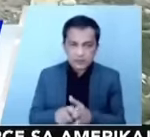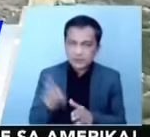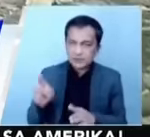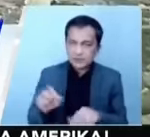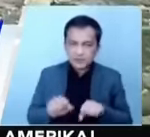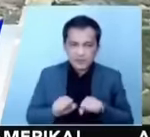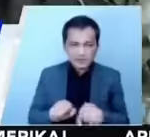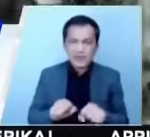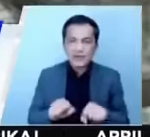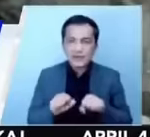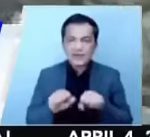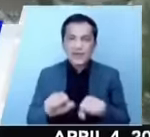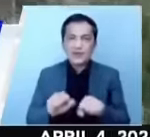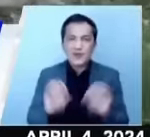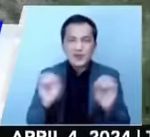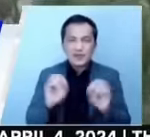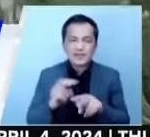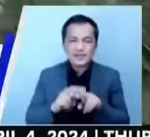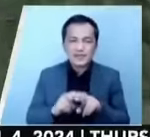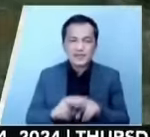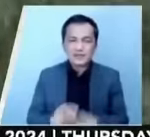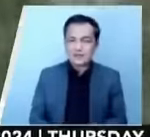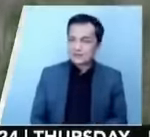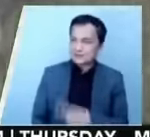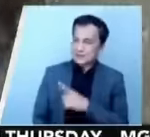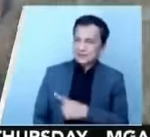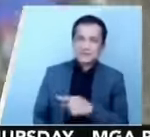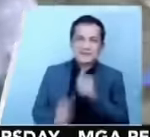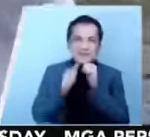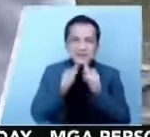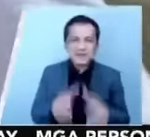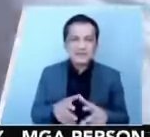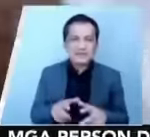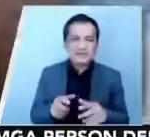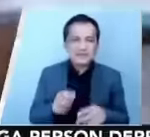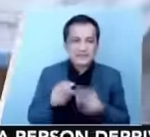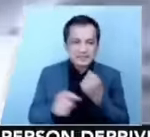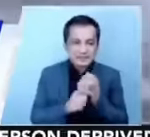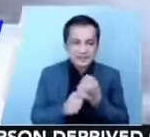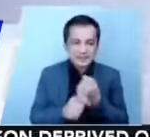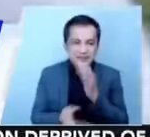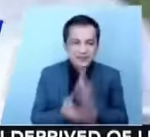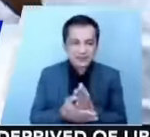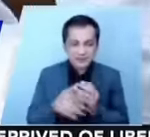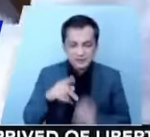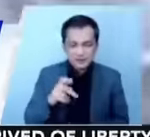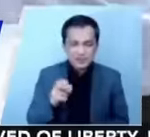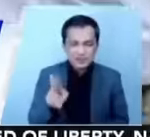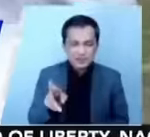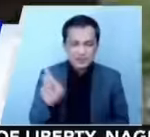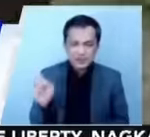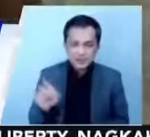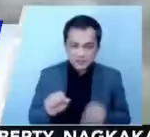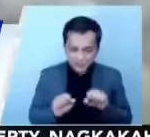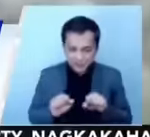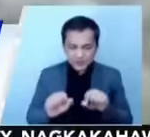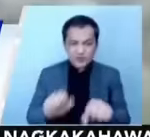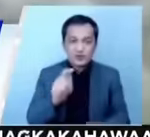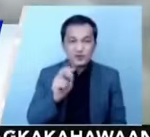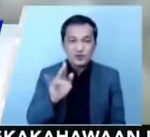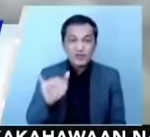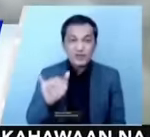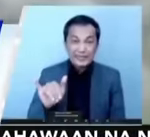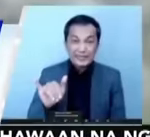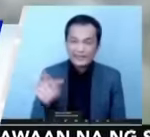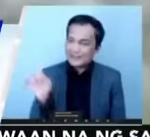bandakan! Tila biyaya naman ang dulot ng pansamantalang tigil operasyon ng PNR sa mga nagtutulak ng trolley sa Riles.